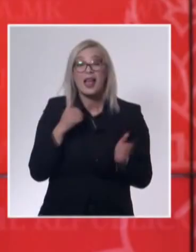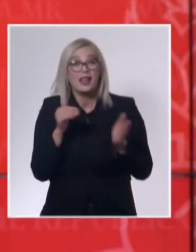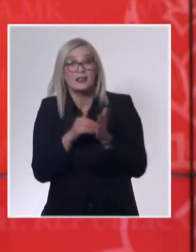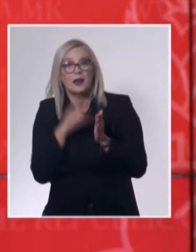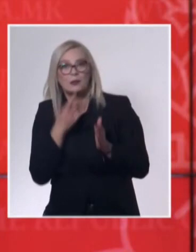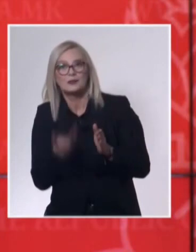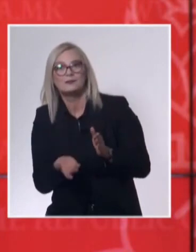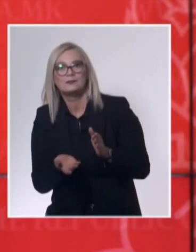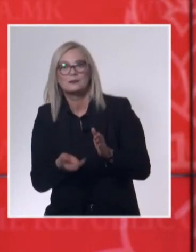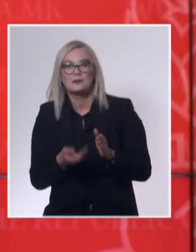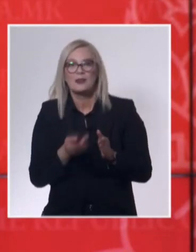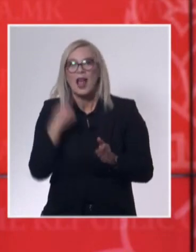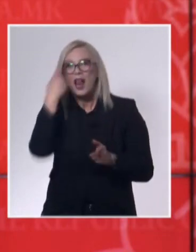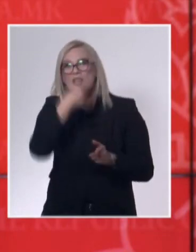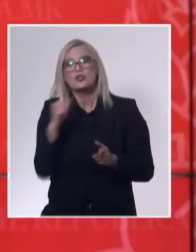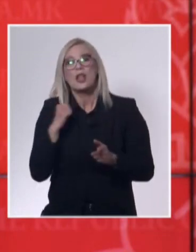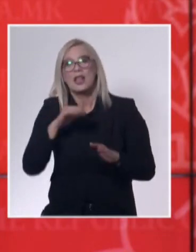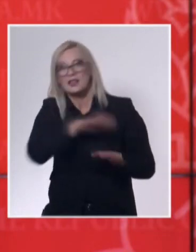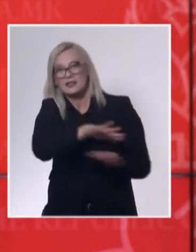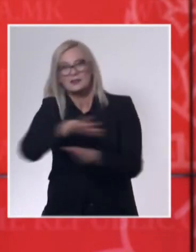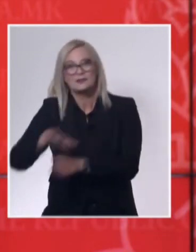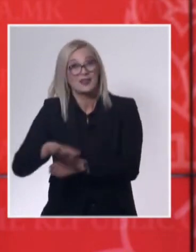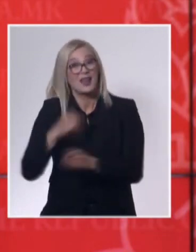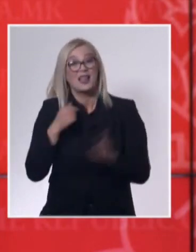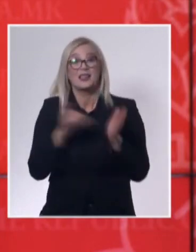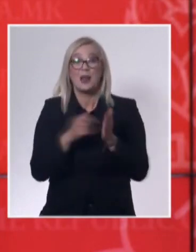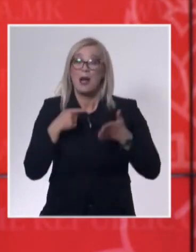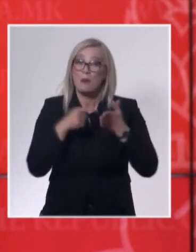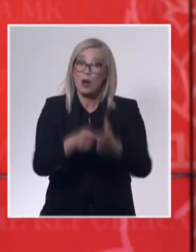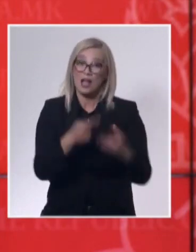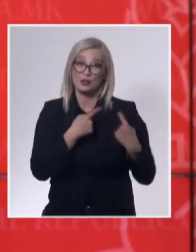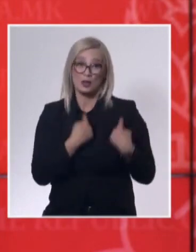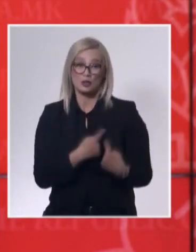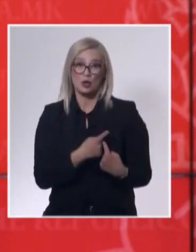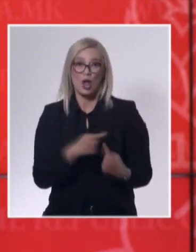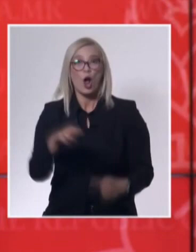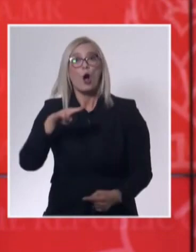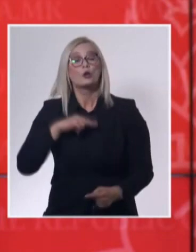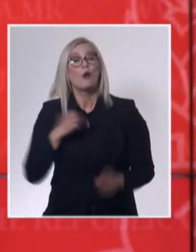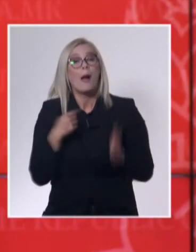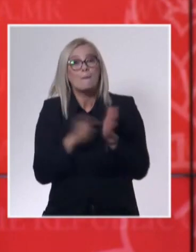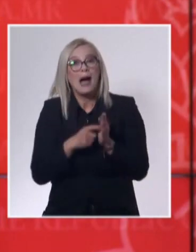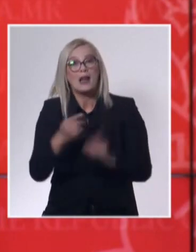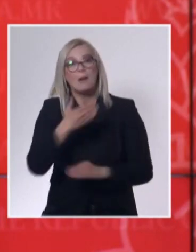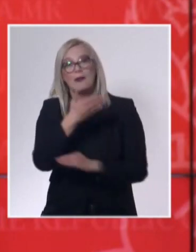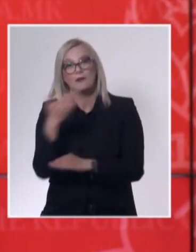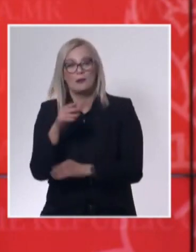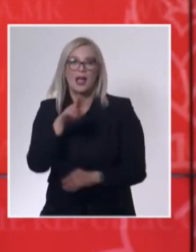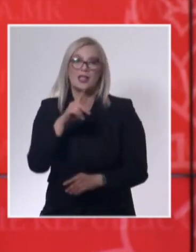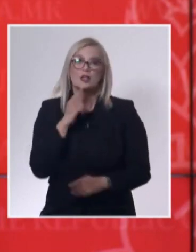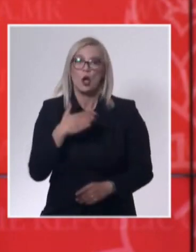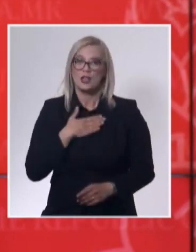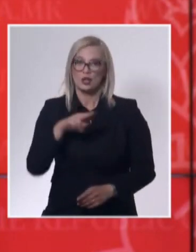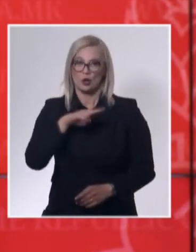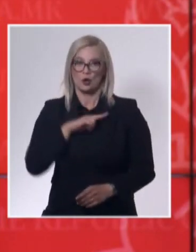15%. Çmimi i shitjes së makaronave dhe shpagetave zvoglohet për 15% ose mesatarisht për 8